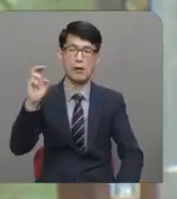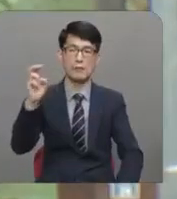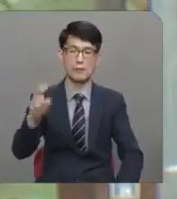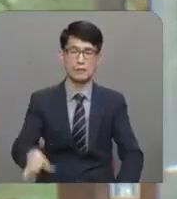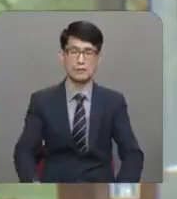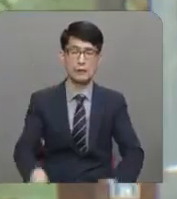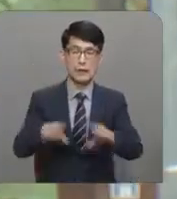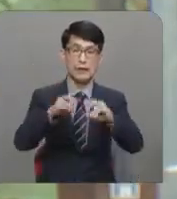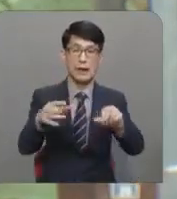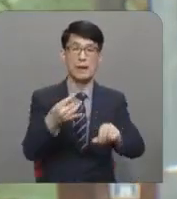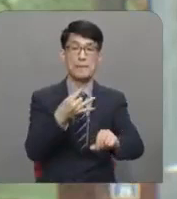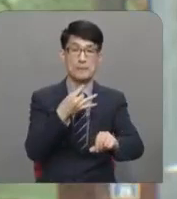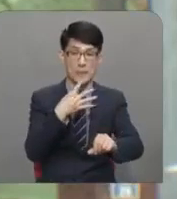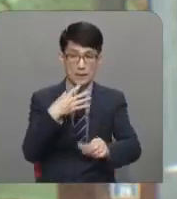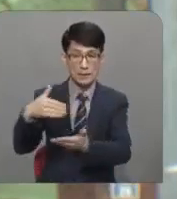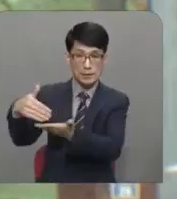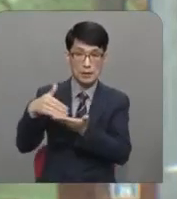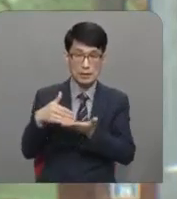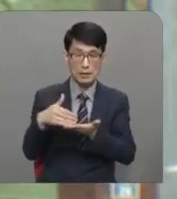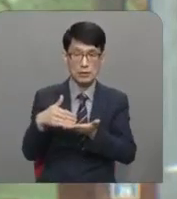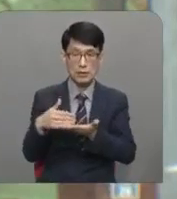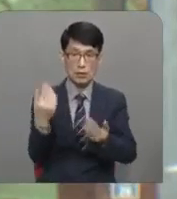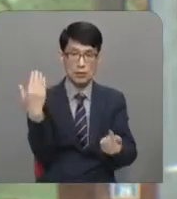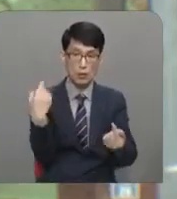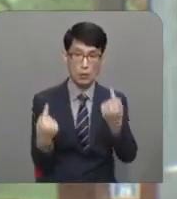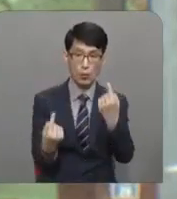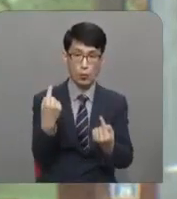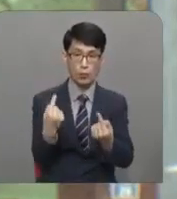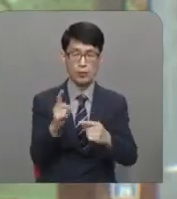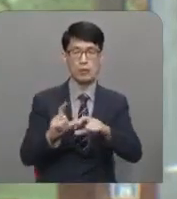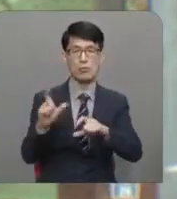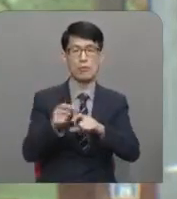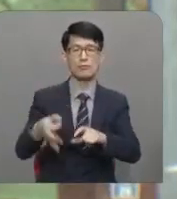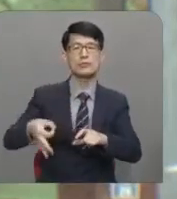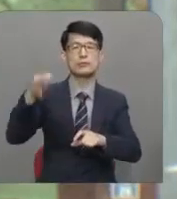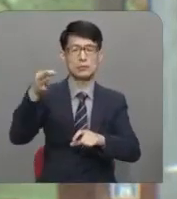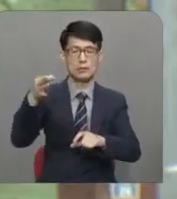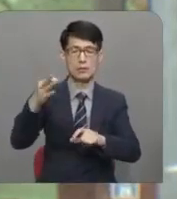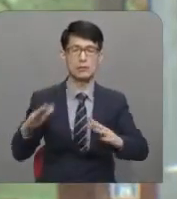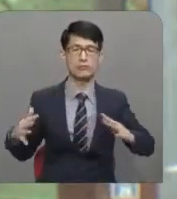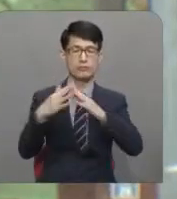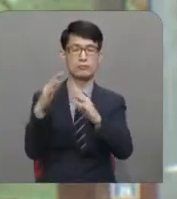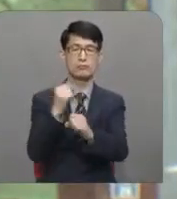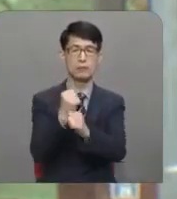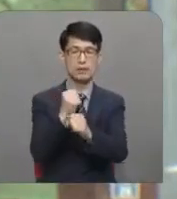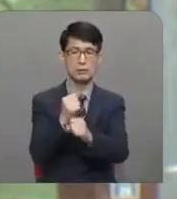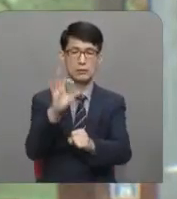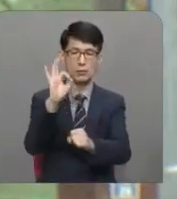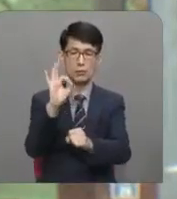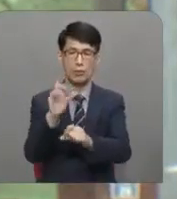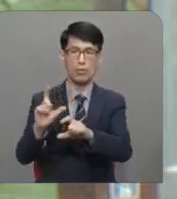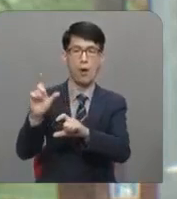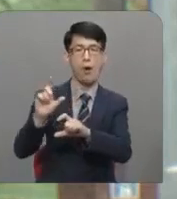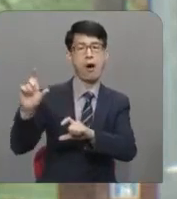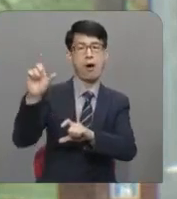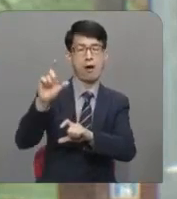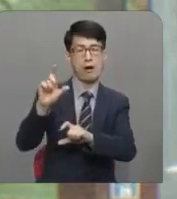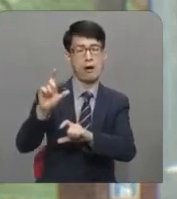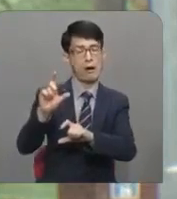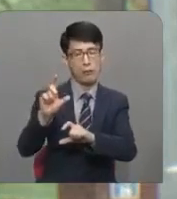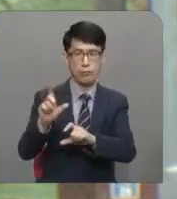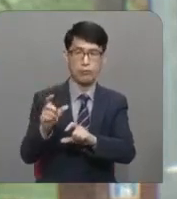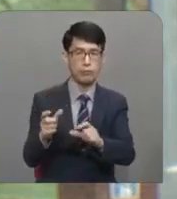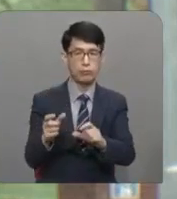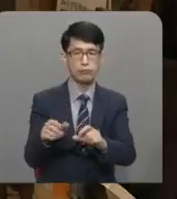도 훨씬 많이 올라갔고 예 그러니까 그 공사비 까지 하는 저희들은 주민들은 솔직히